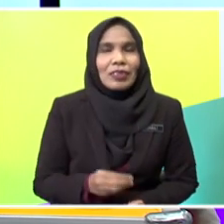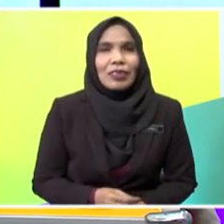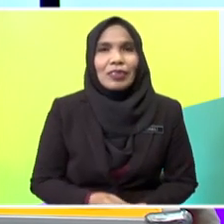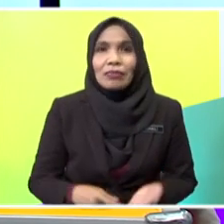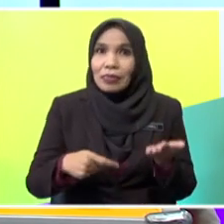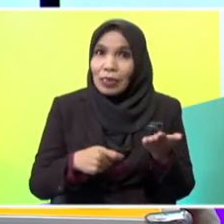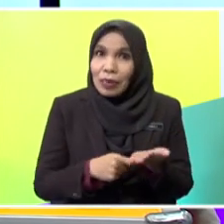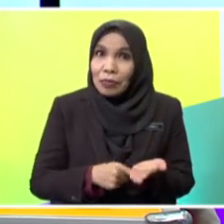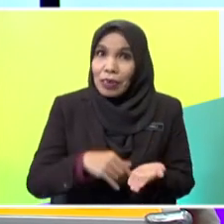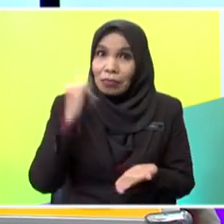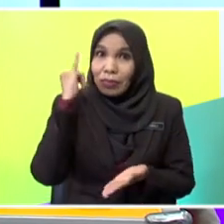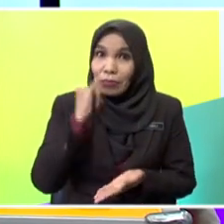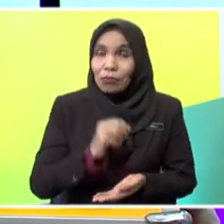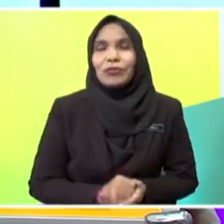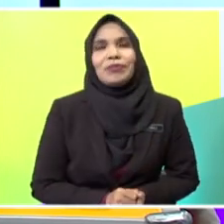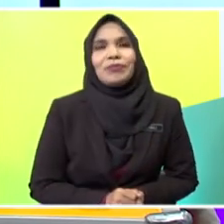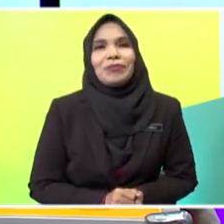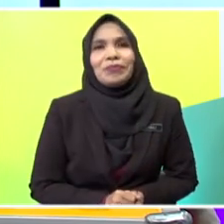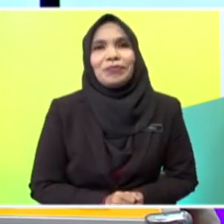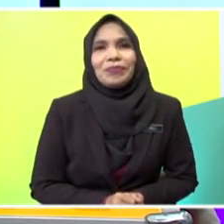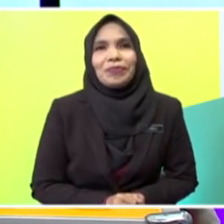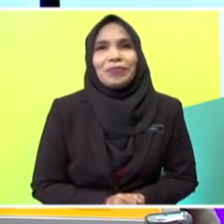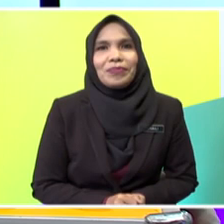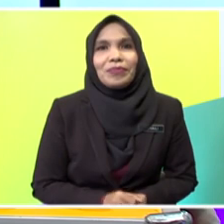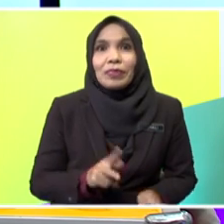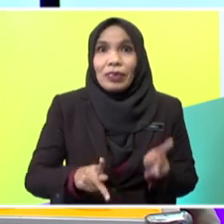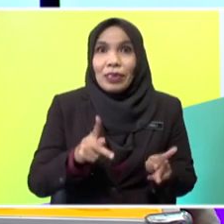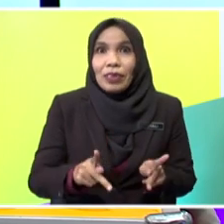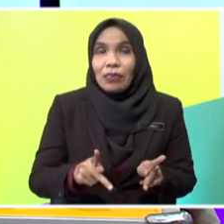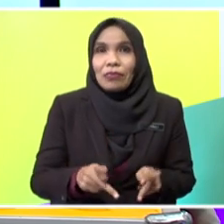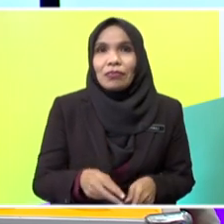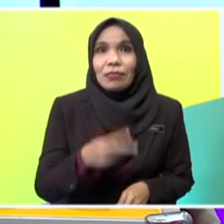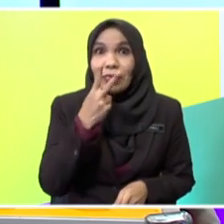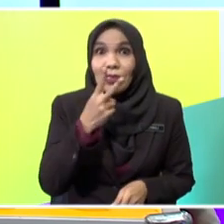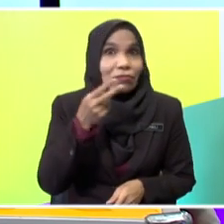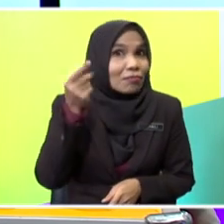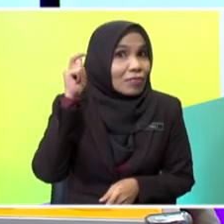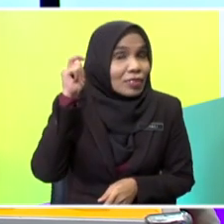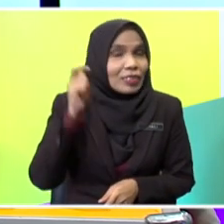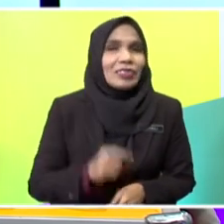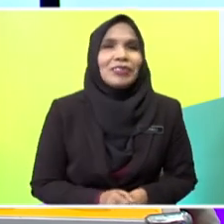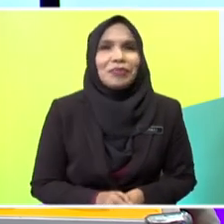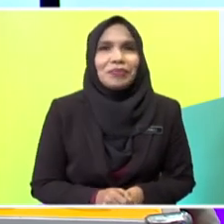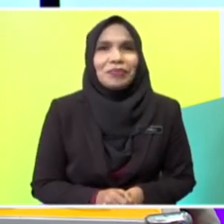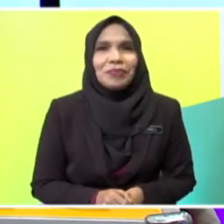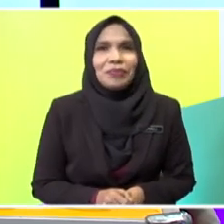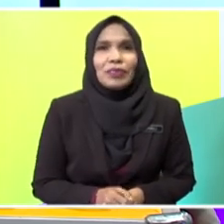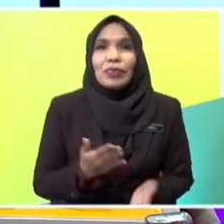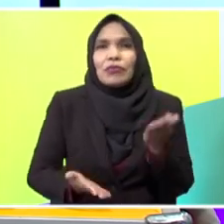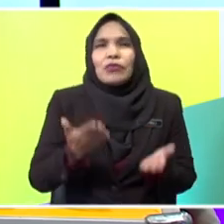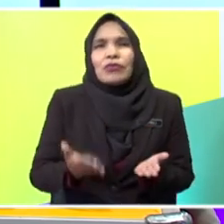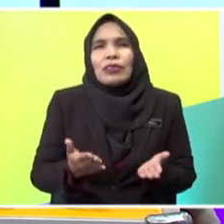ilmu pengetahuan. Baiklah, kalau disaksikan sebentar tadi sebuah gimmick, mungkin ramai dalam kalangan murid-murid